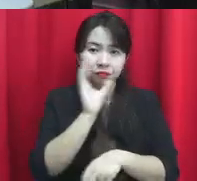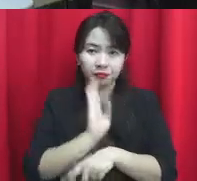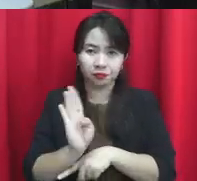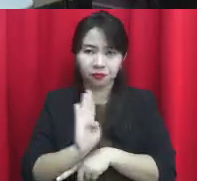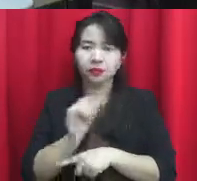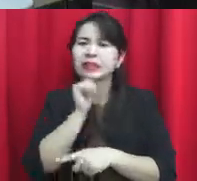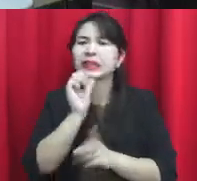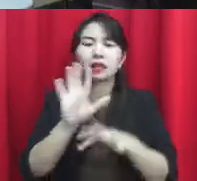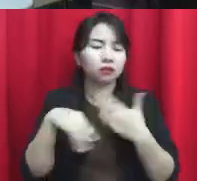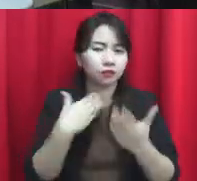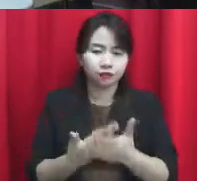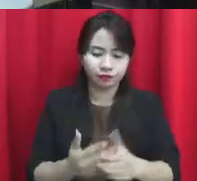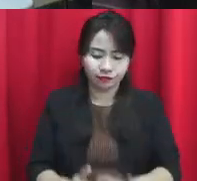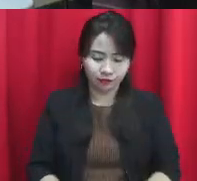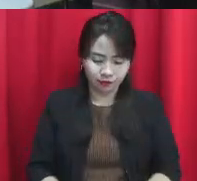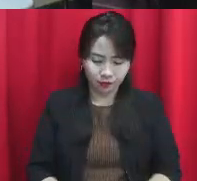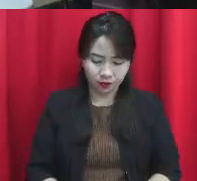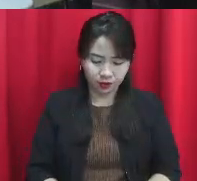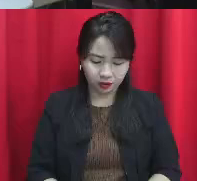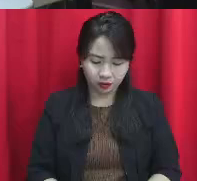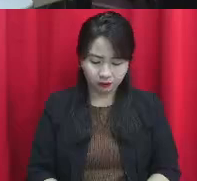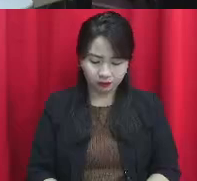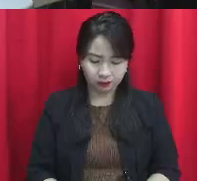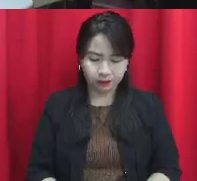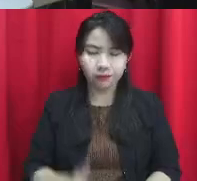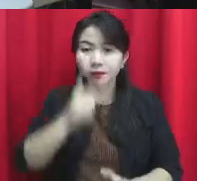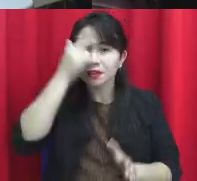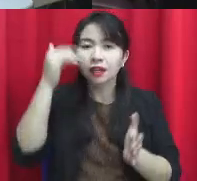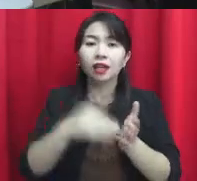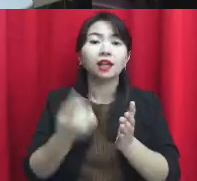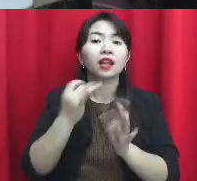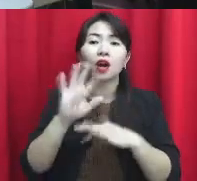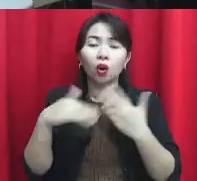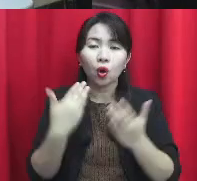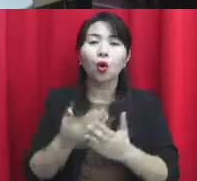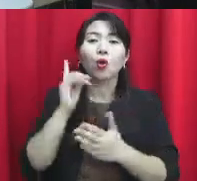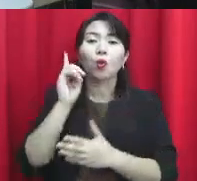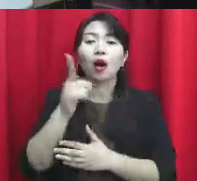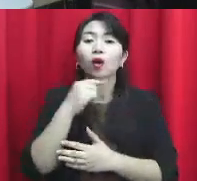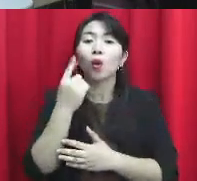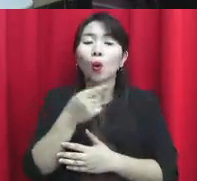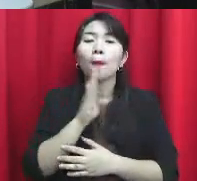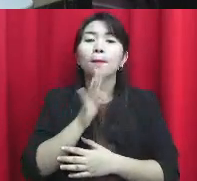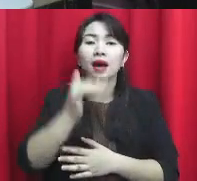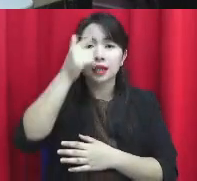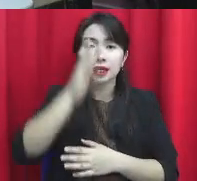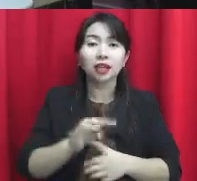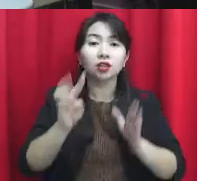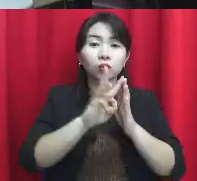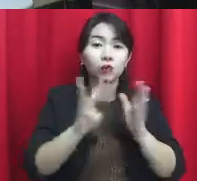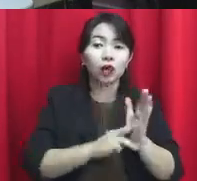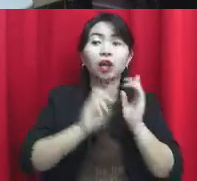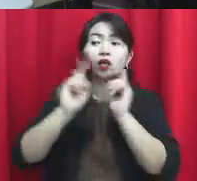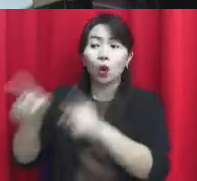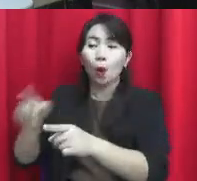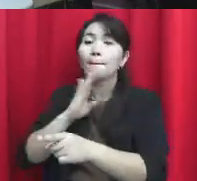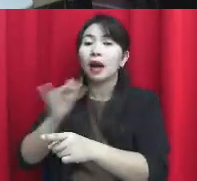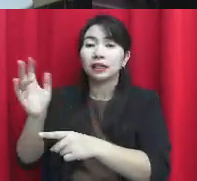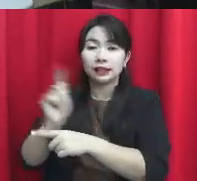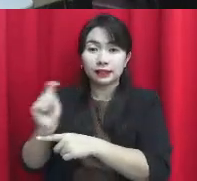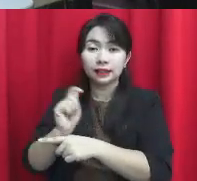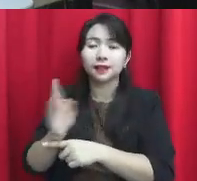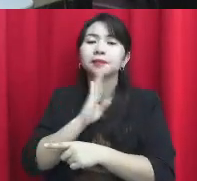nandoon kaya ko po sinasabi sa inyo yan mga kapatid because they are the ones who by The Will of God be there to be trained